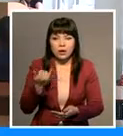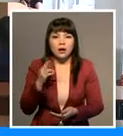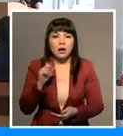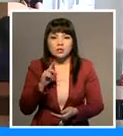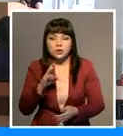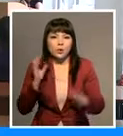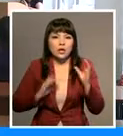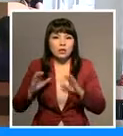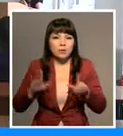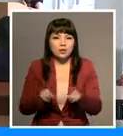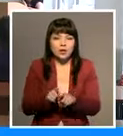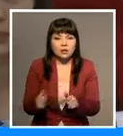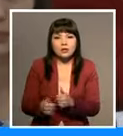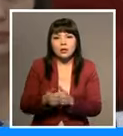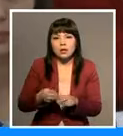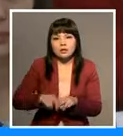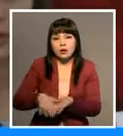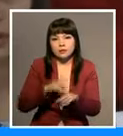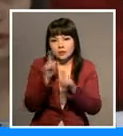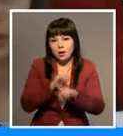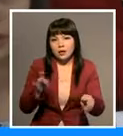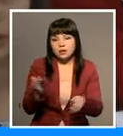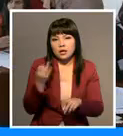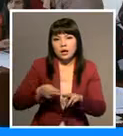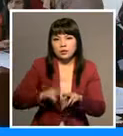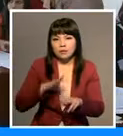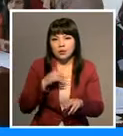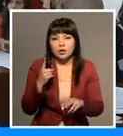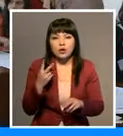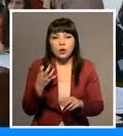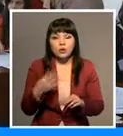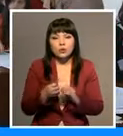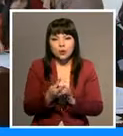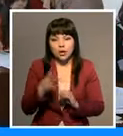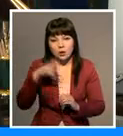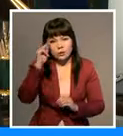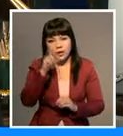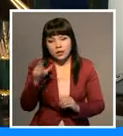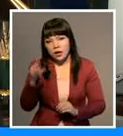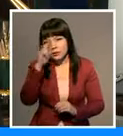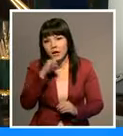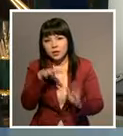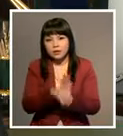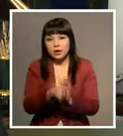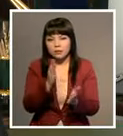университетіне жерлестеріміздің ықыласы әлі ерекше. Оқу орнында қазір 214 қазақ студенті білім алуда.